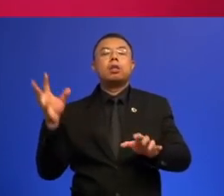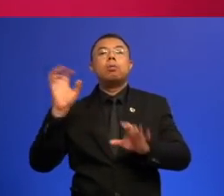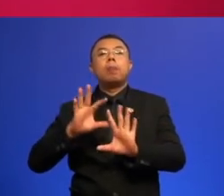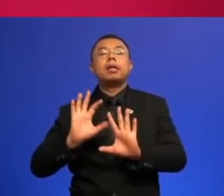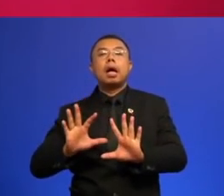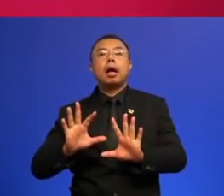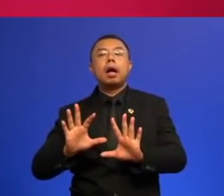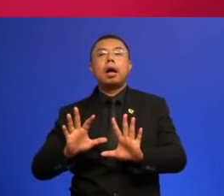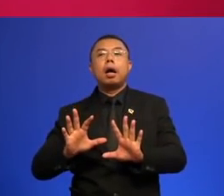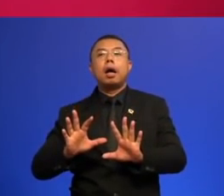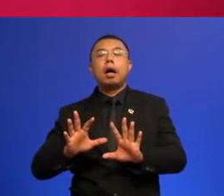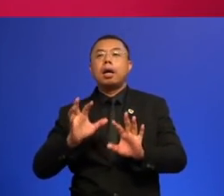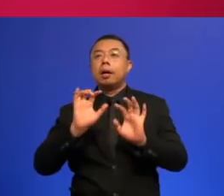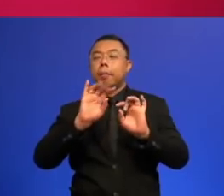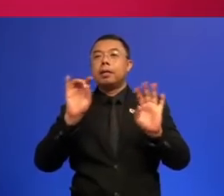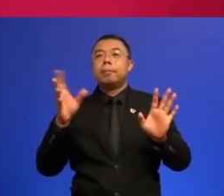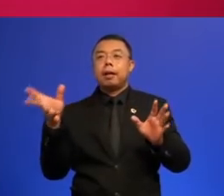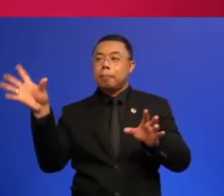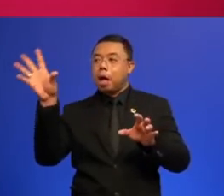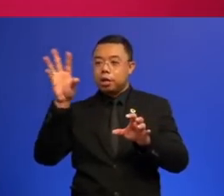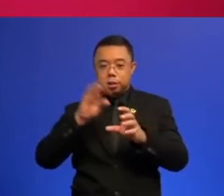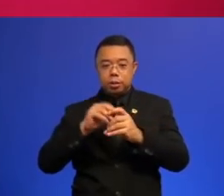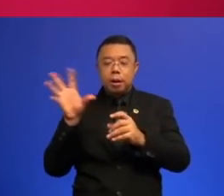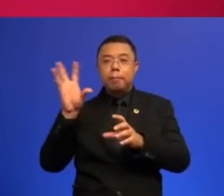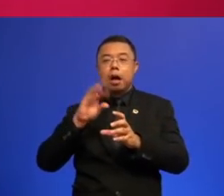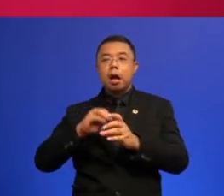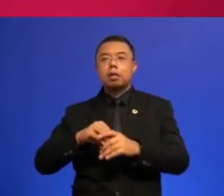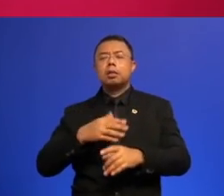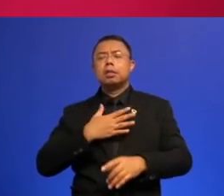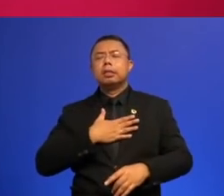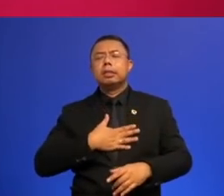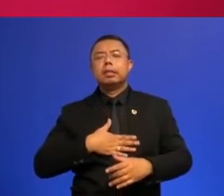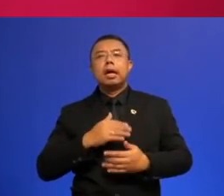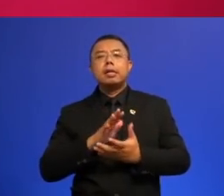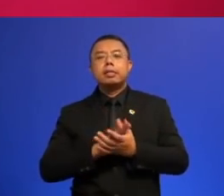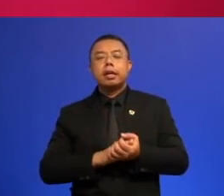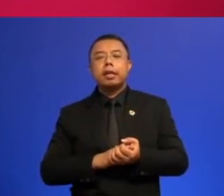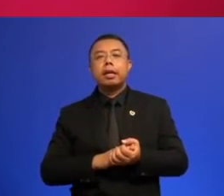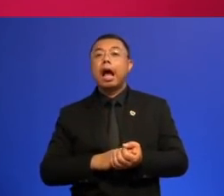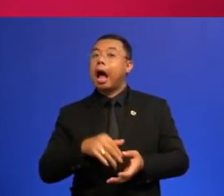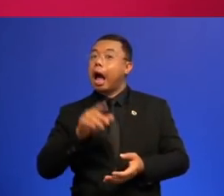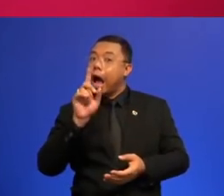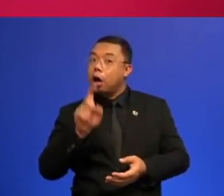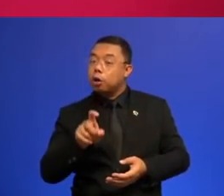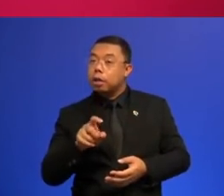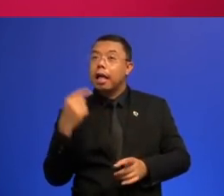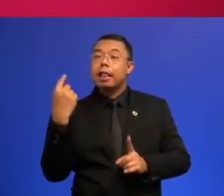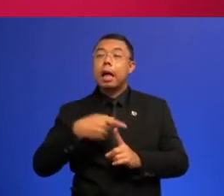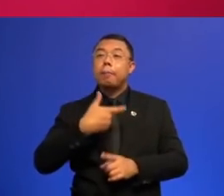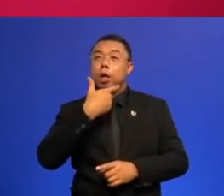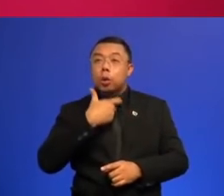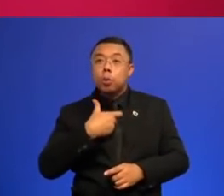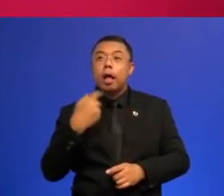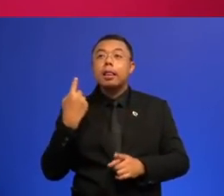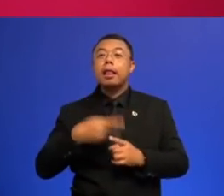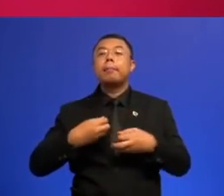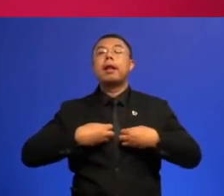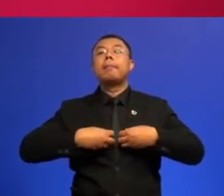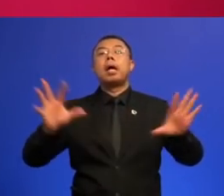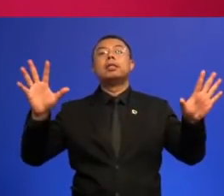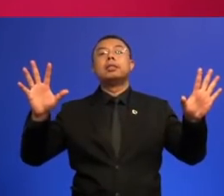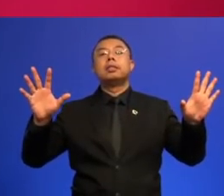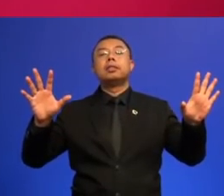nyusui. Dia taruh, dilipet. Aduh kasihan. Mestinya ya makin tua itu makin